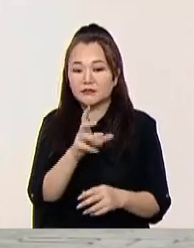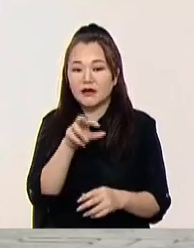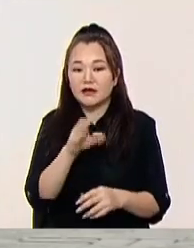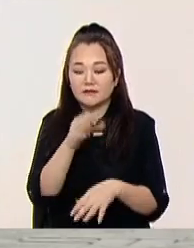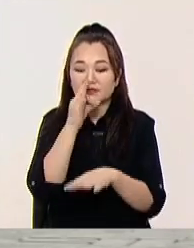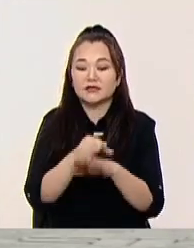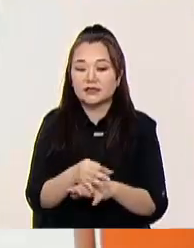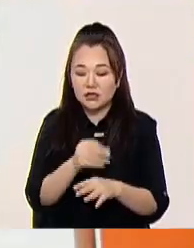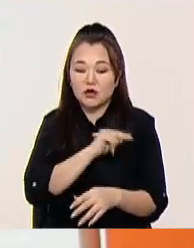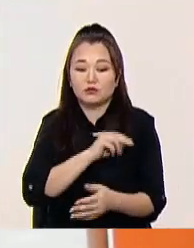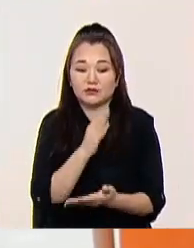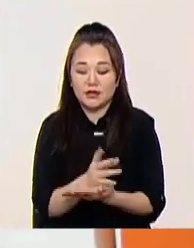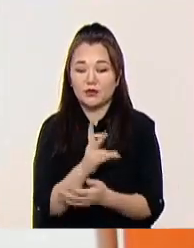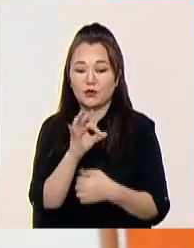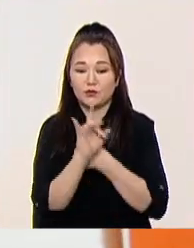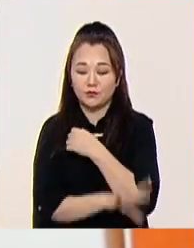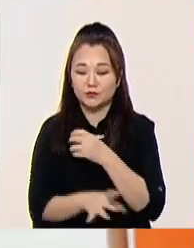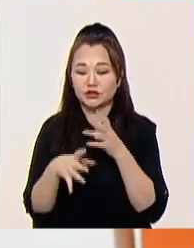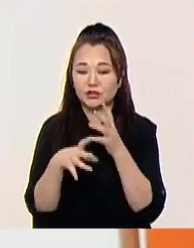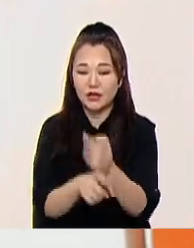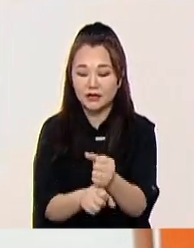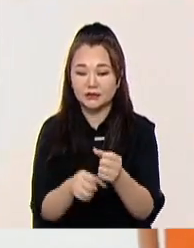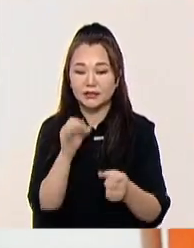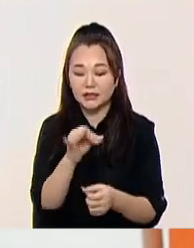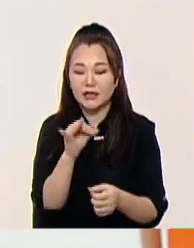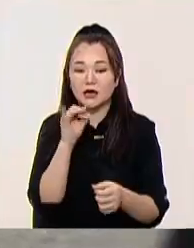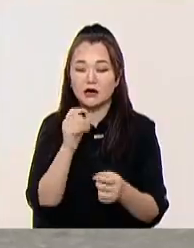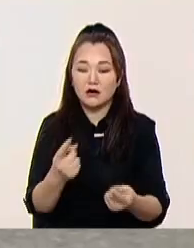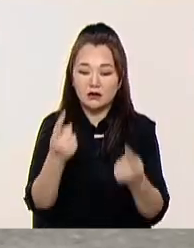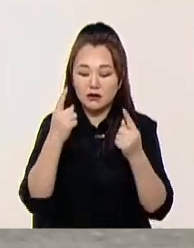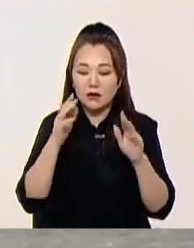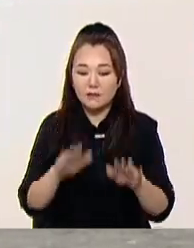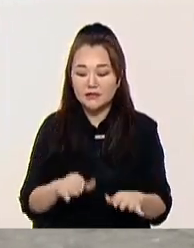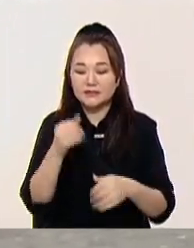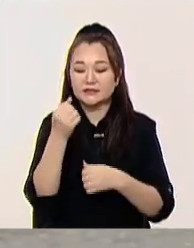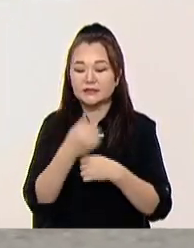сөзінше жұмысы бар кедейлердің санын азайтуды ғана емес, сонымен қатар ауқымды орнықты